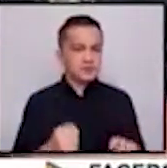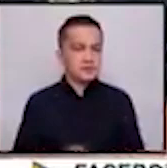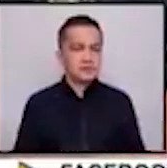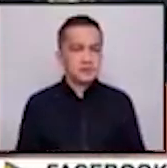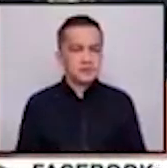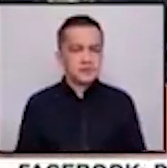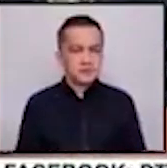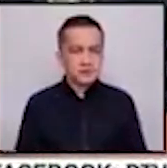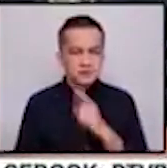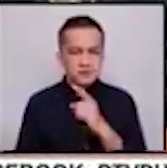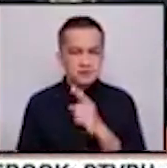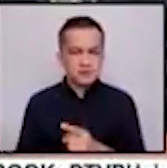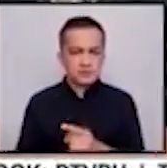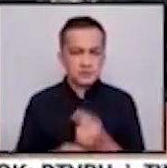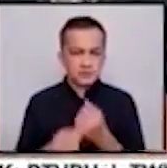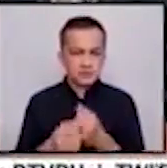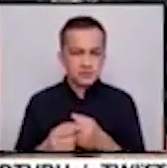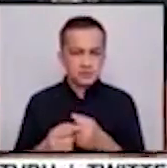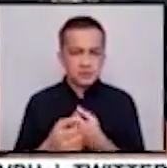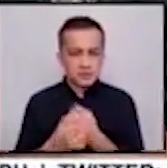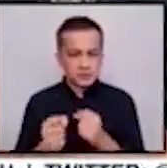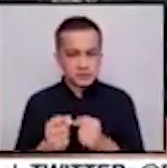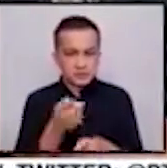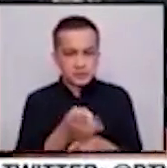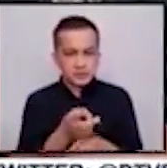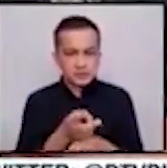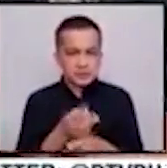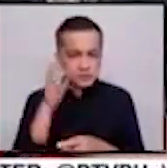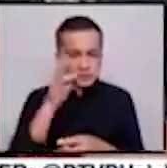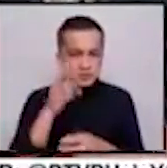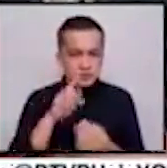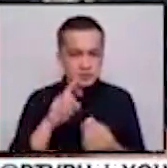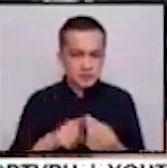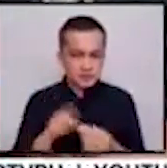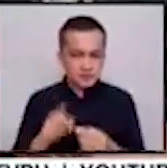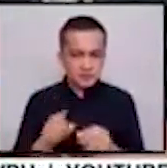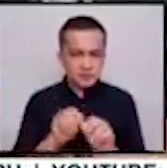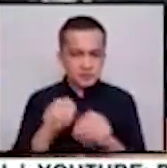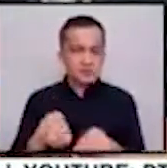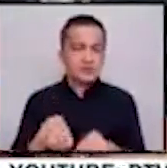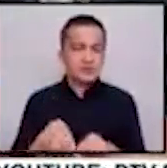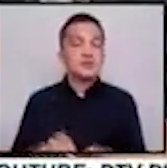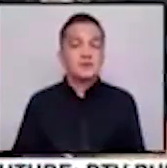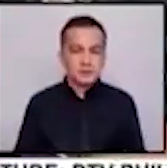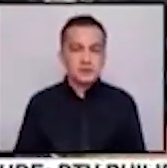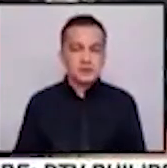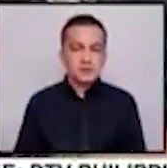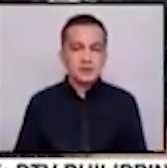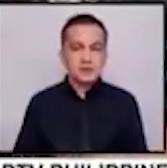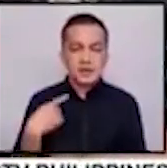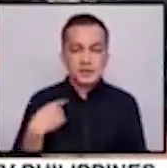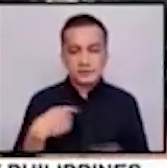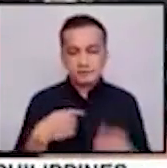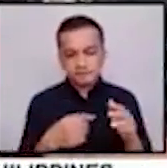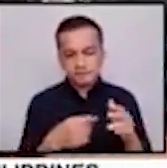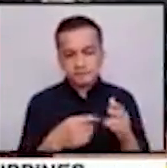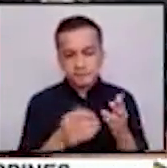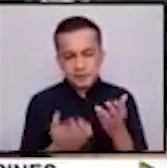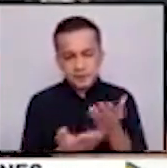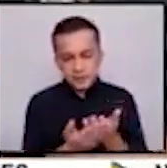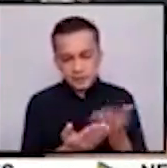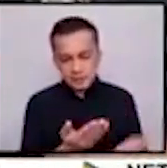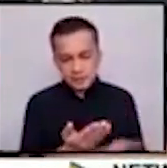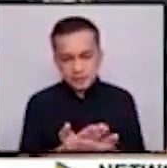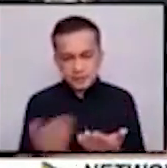that the safeguards that she was so worried about are actually put up and that there are layers of checks and balances